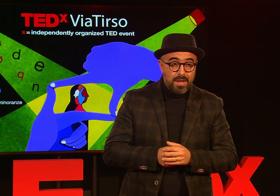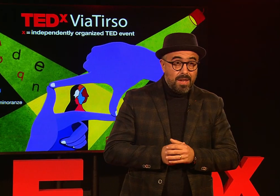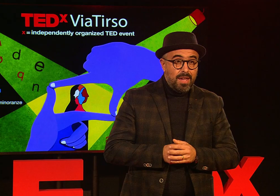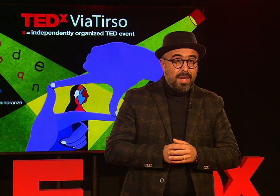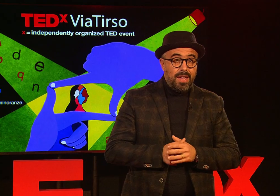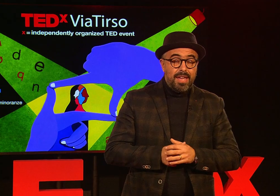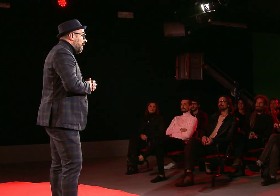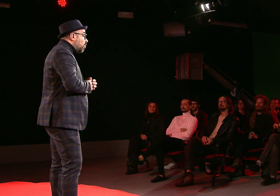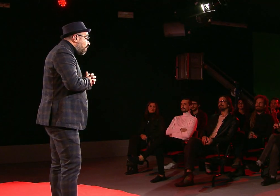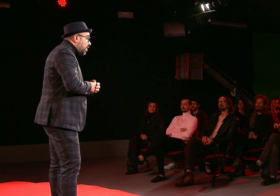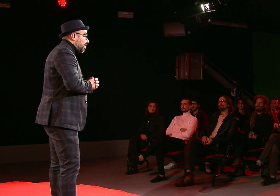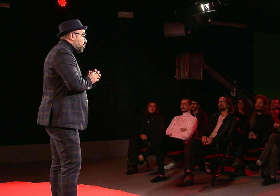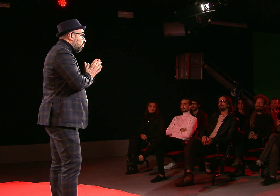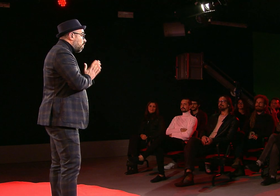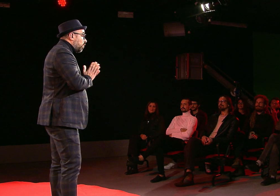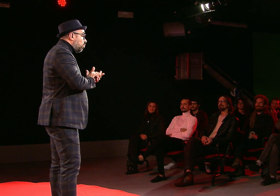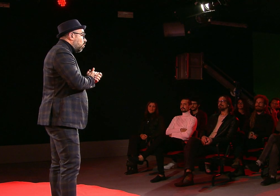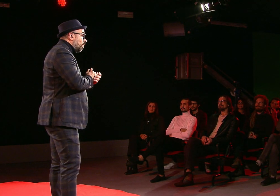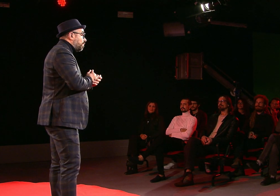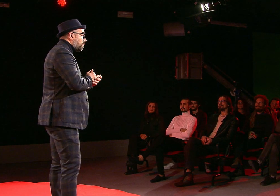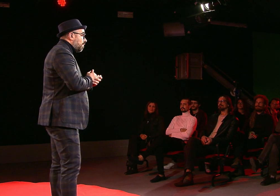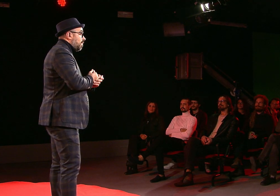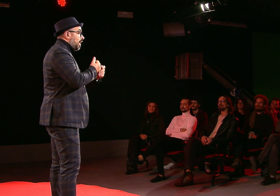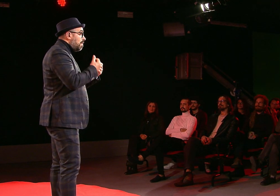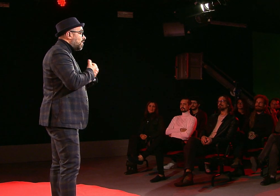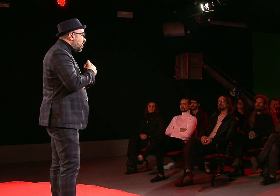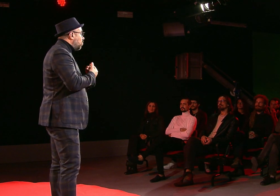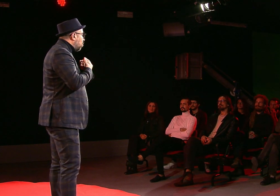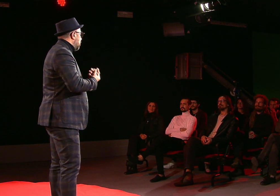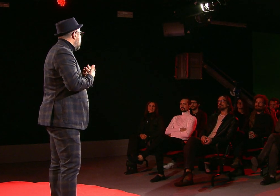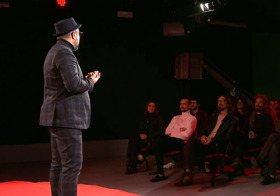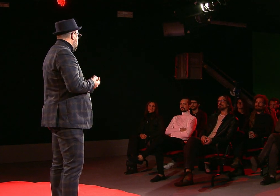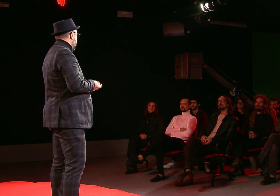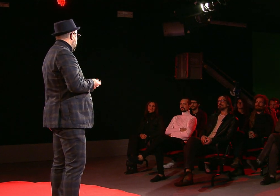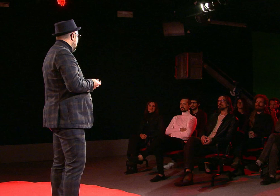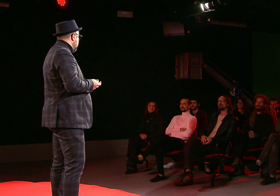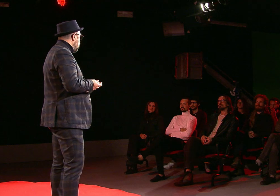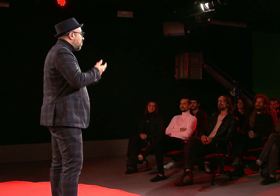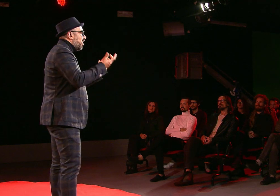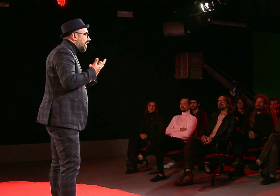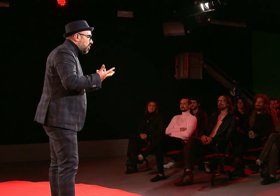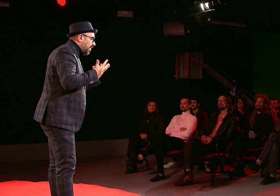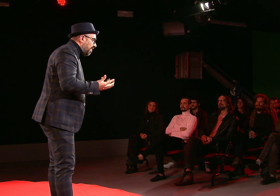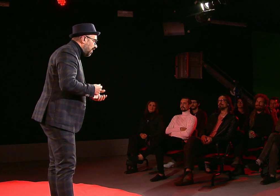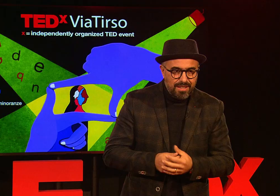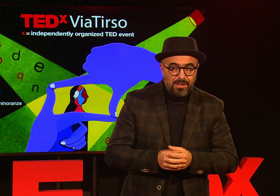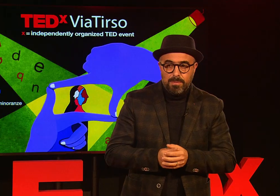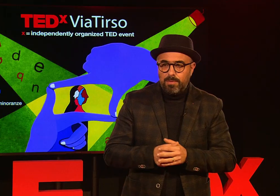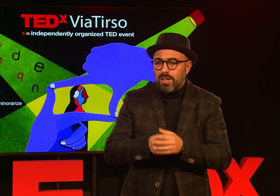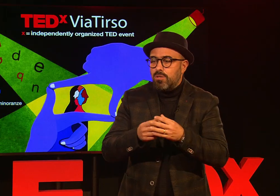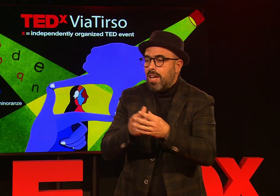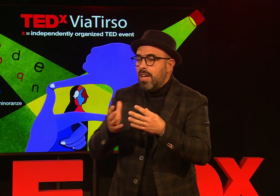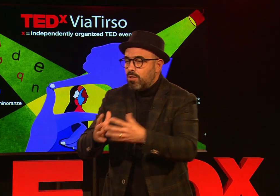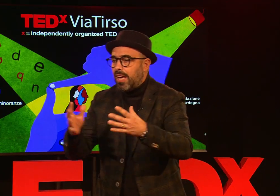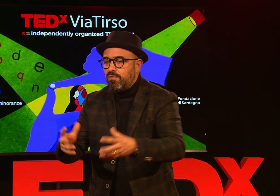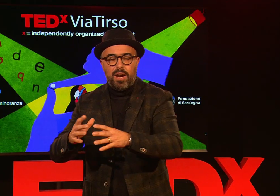più e dobbiamo chiedercelo soprattutto immaginando cosa vuole la gente cosa vuole la gente no